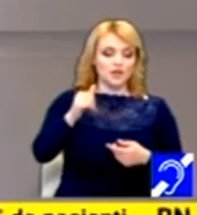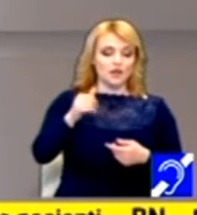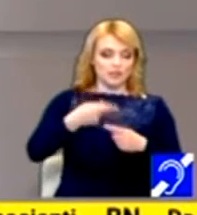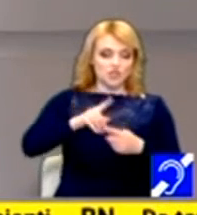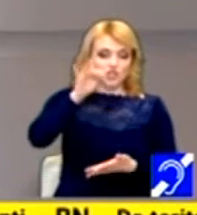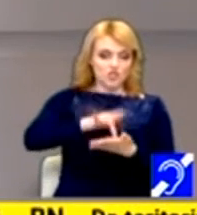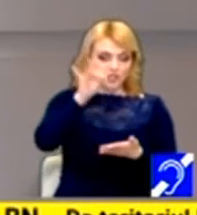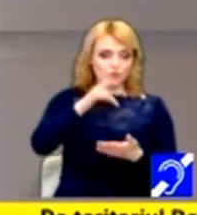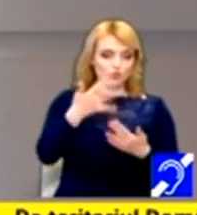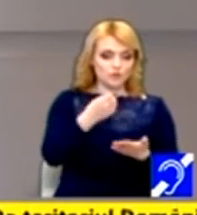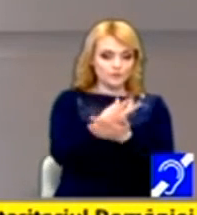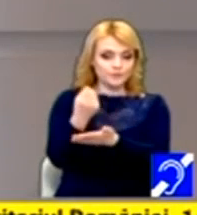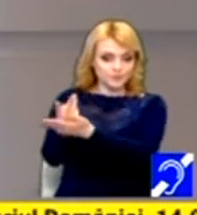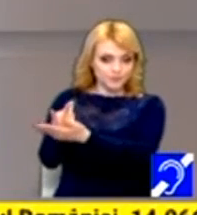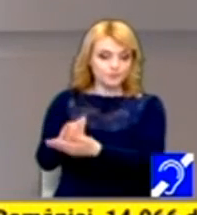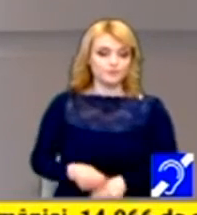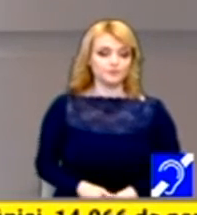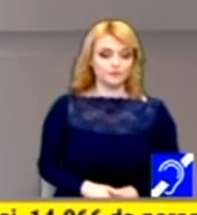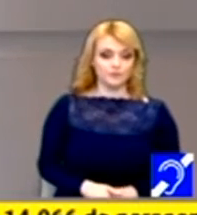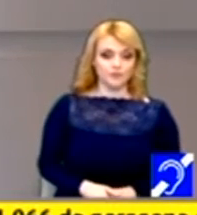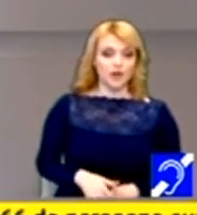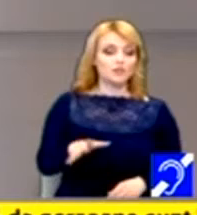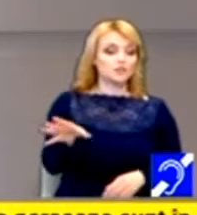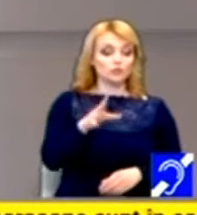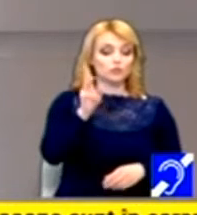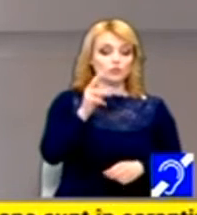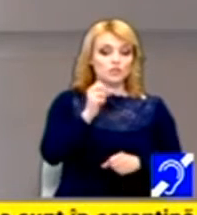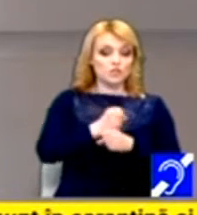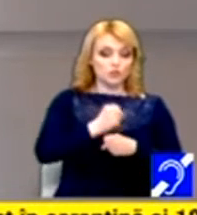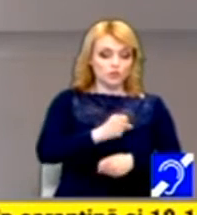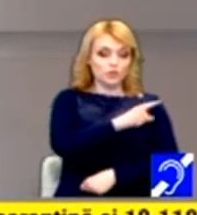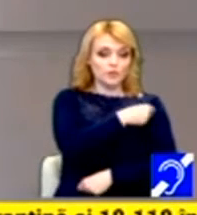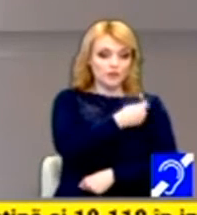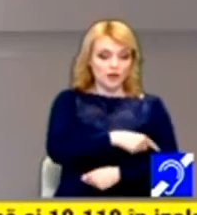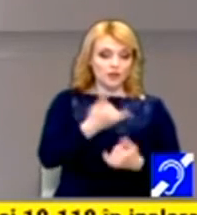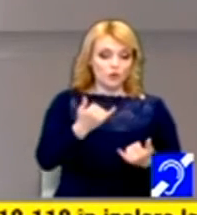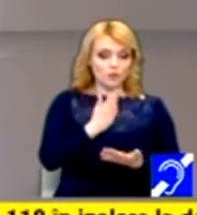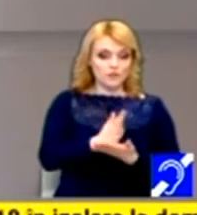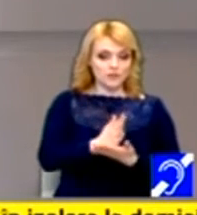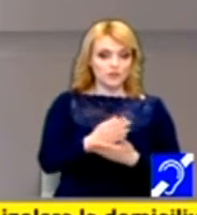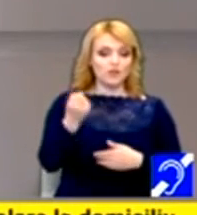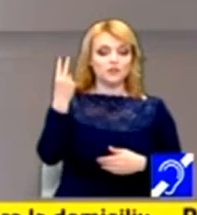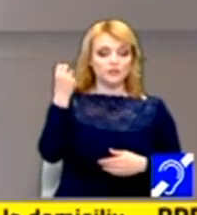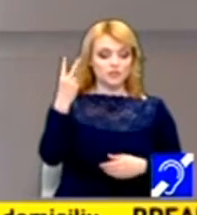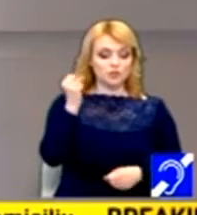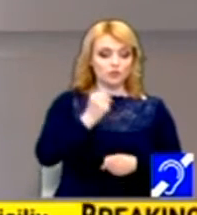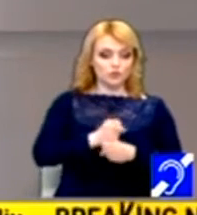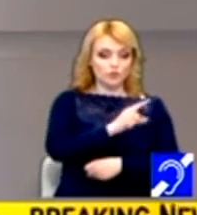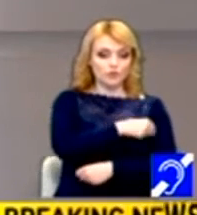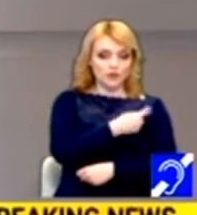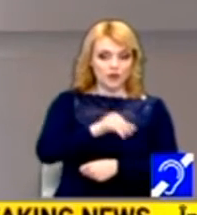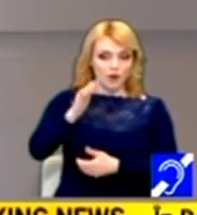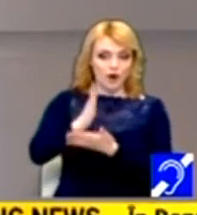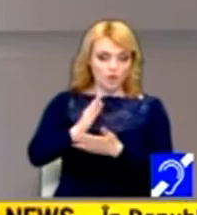sunt monitorizați în permanență. Din lucrătorii medicali, la moment sunt depistați 12 lucrători medicali